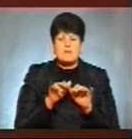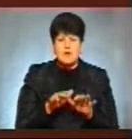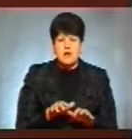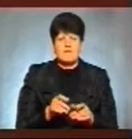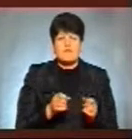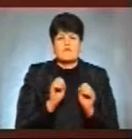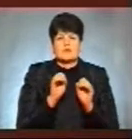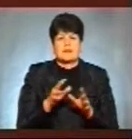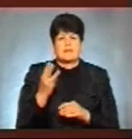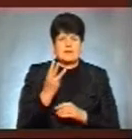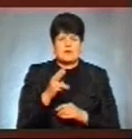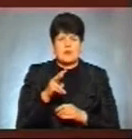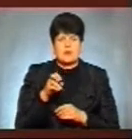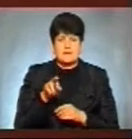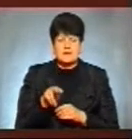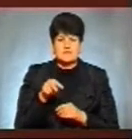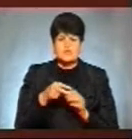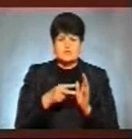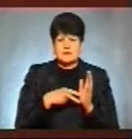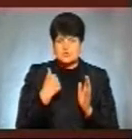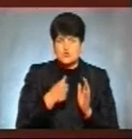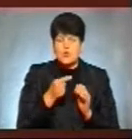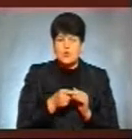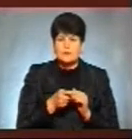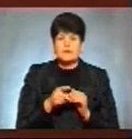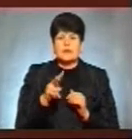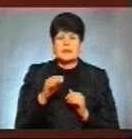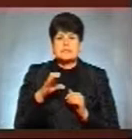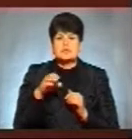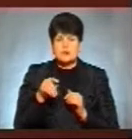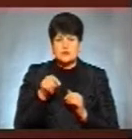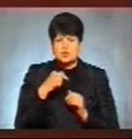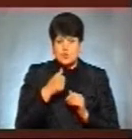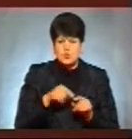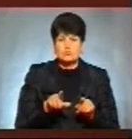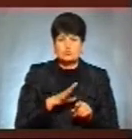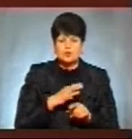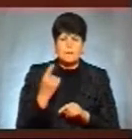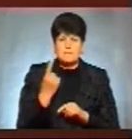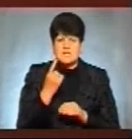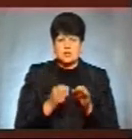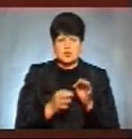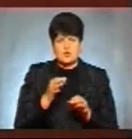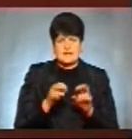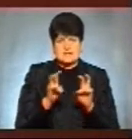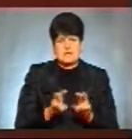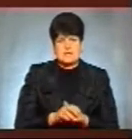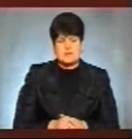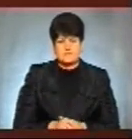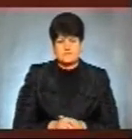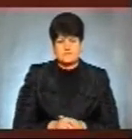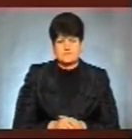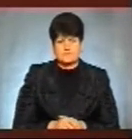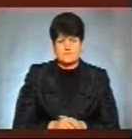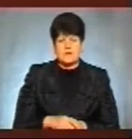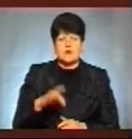суду передали 3 липня 2017 року. У листопаді цього ж року відбулося перше судове засідання.